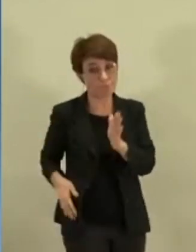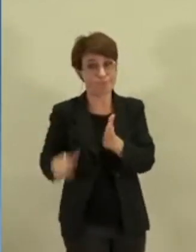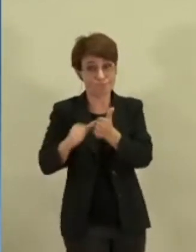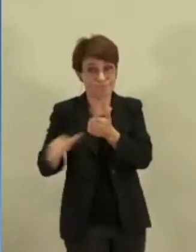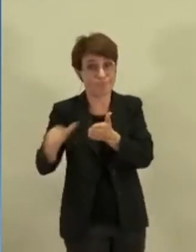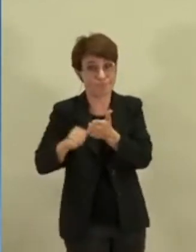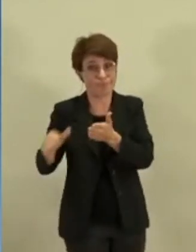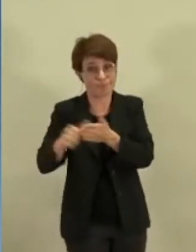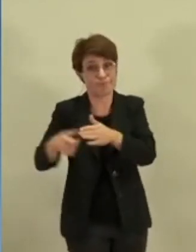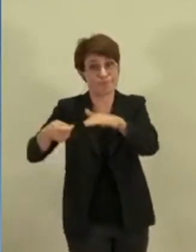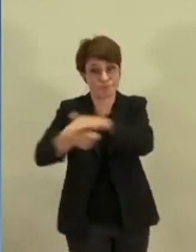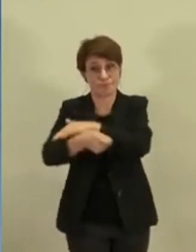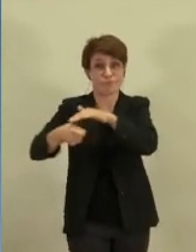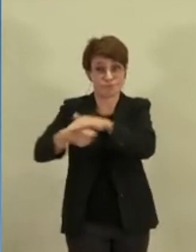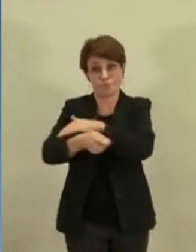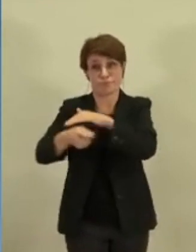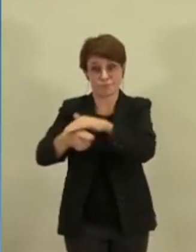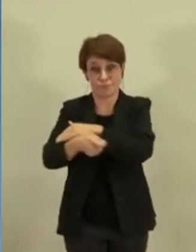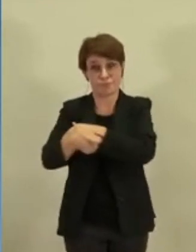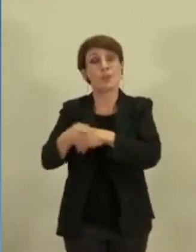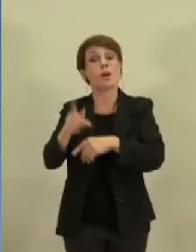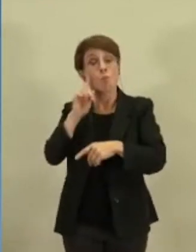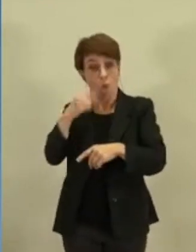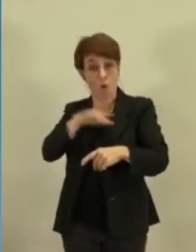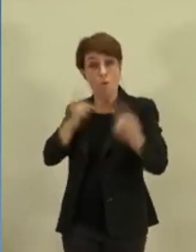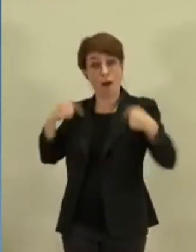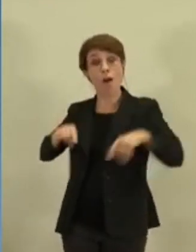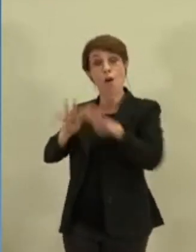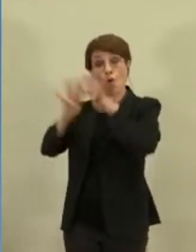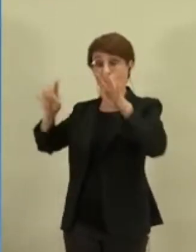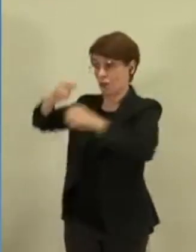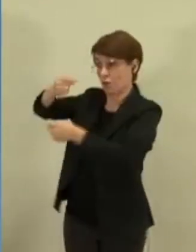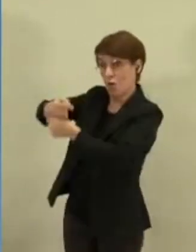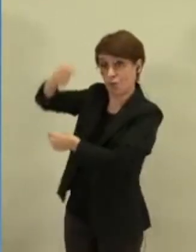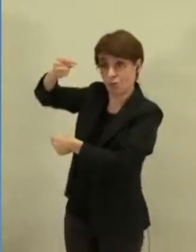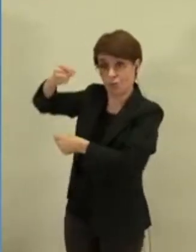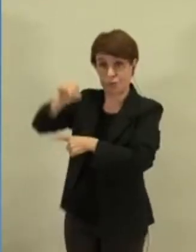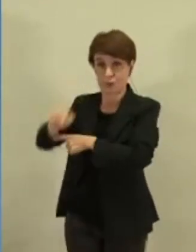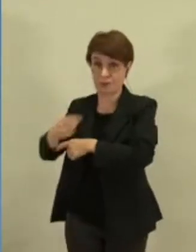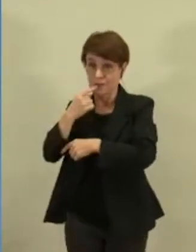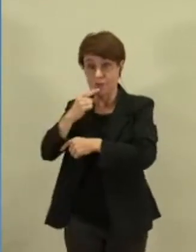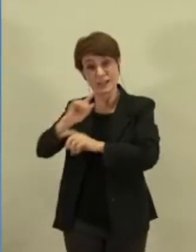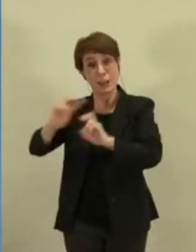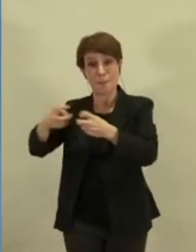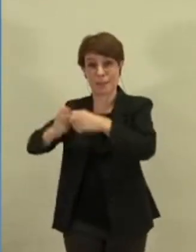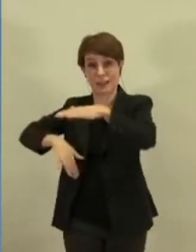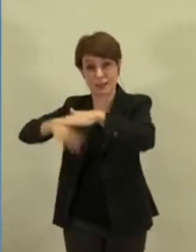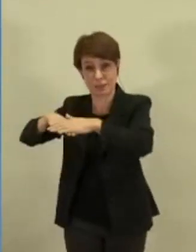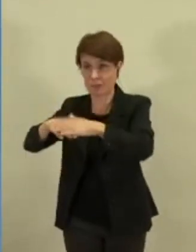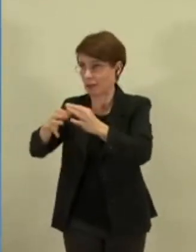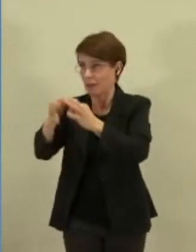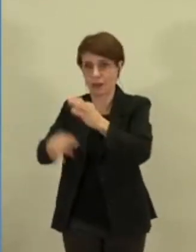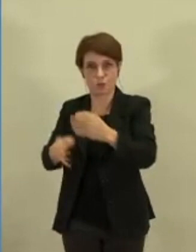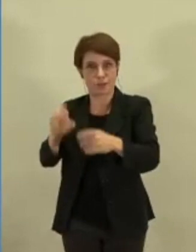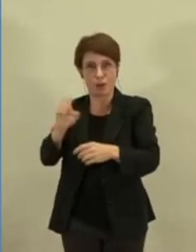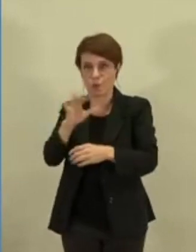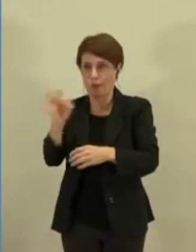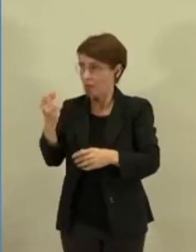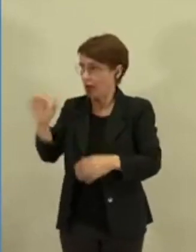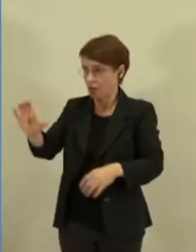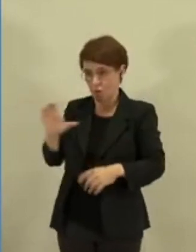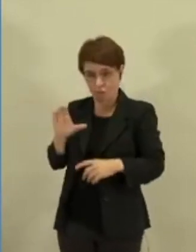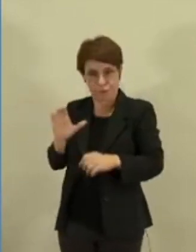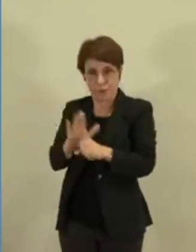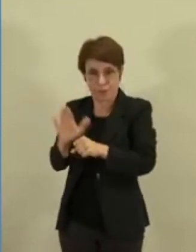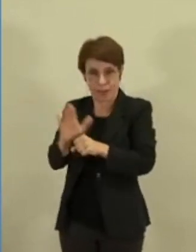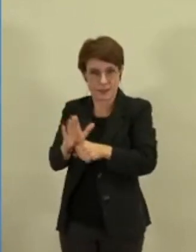ressort, lui imposant des obligations de tarifs qui lui interdisent toute possibilité d'investissement. En 2018, Emmanuel